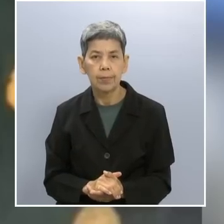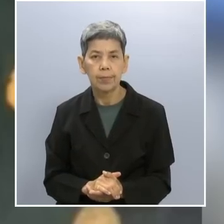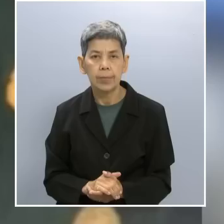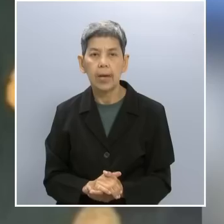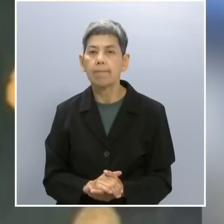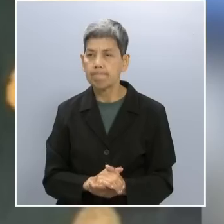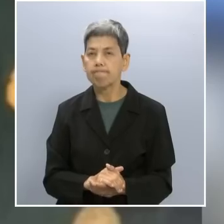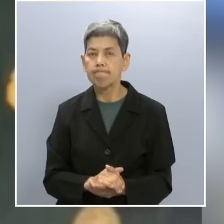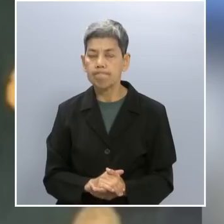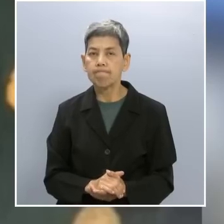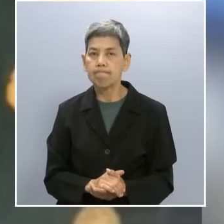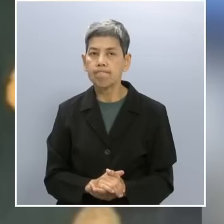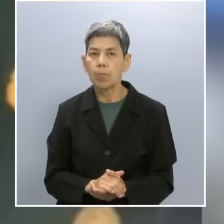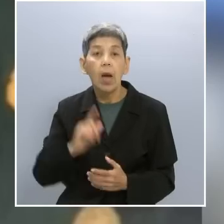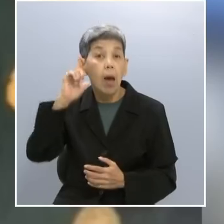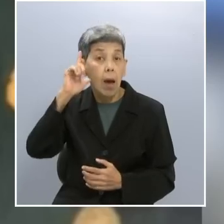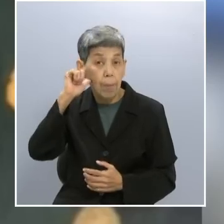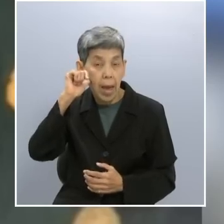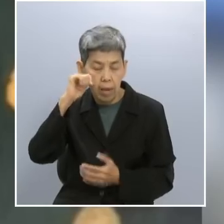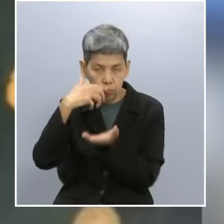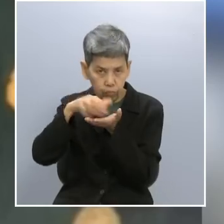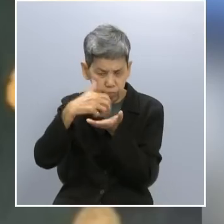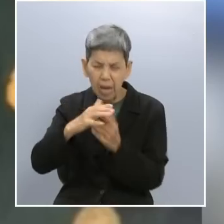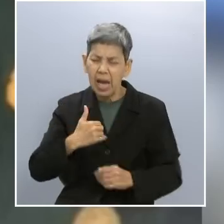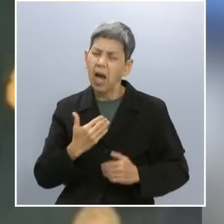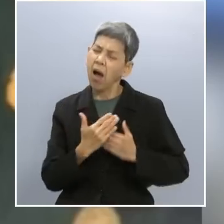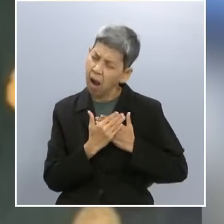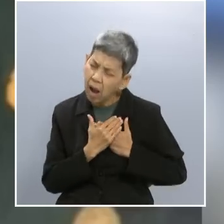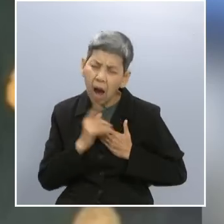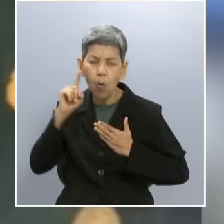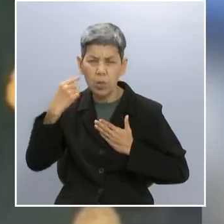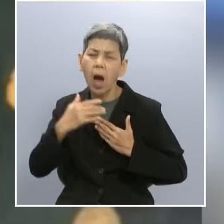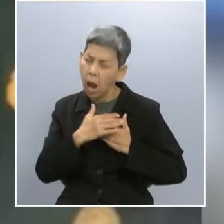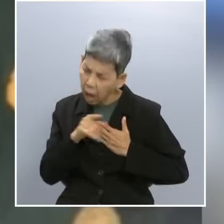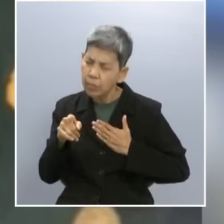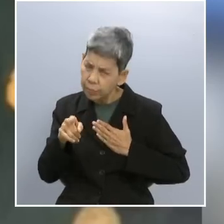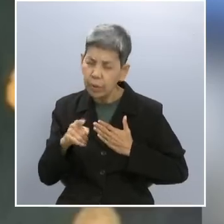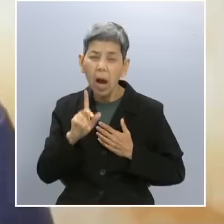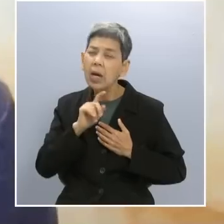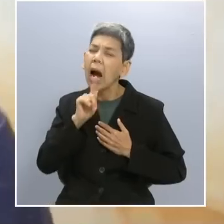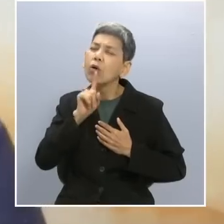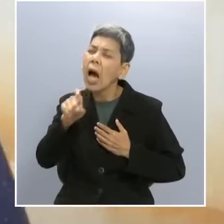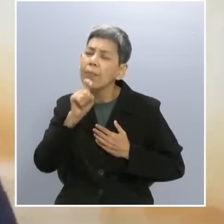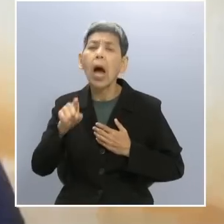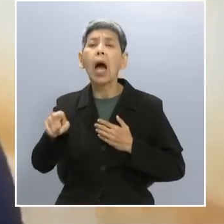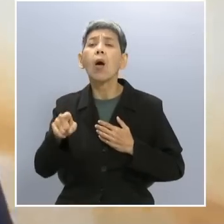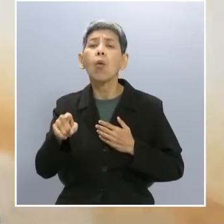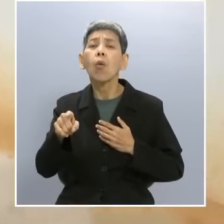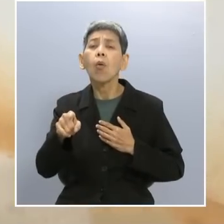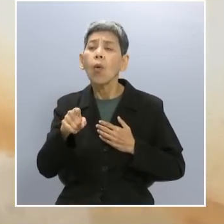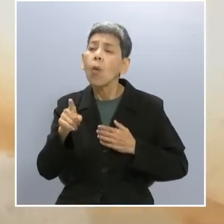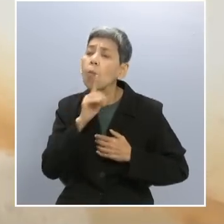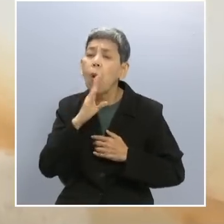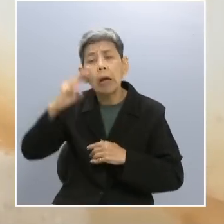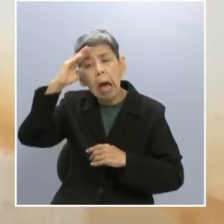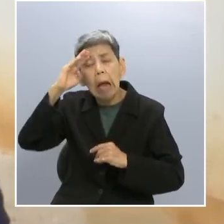คุณผู้ชมครับส่วนทางแม่ลำพวนก็ตอนแรกก็บอกฉันรักลูกสะใภ้ก็มีมากเพราะผู้สื่อข่าวถามเลยบอกว่าอ้าวแต่เขาบอกว่าจริงๆแล้วไปบอก